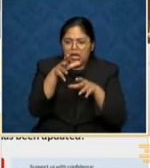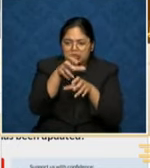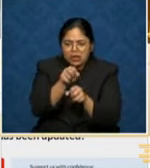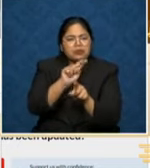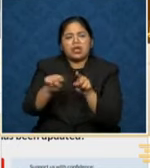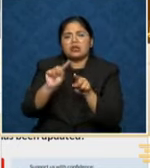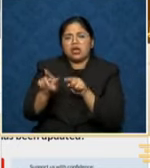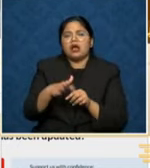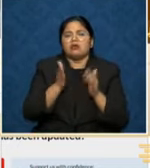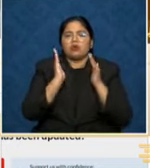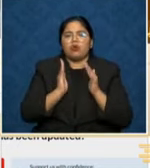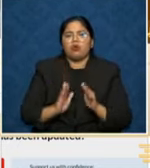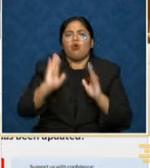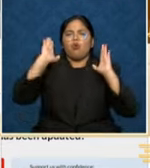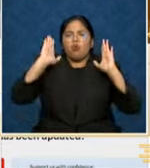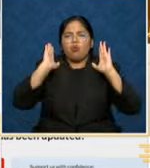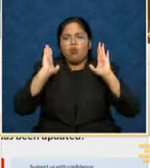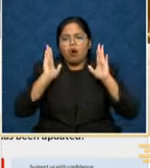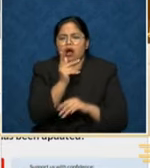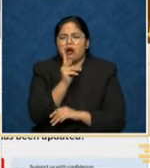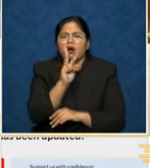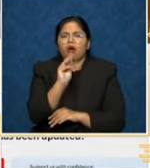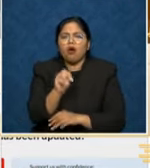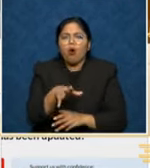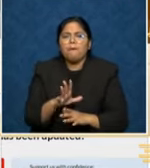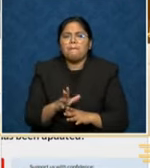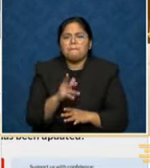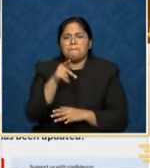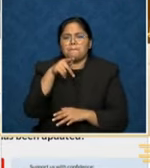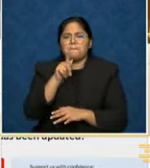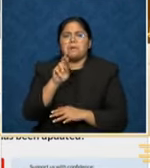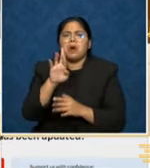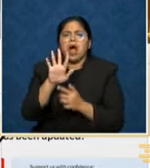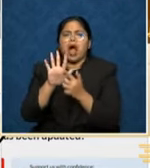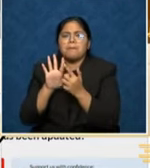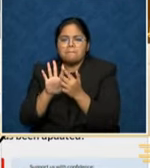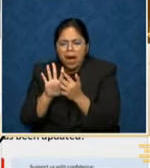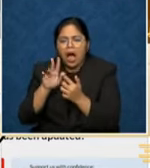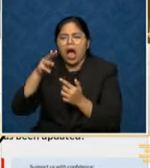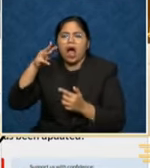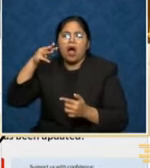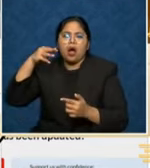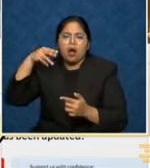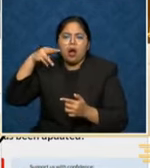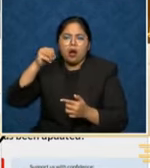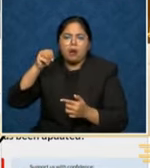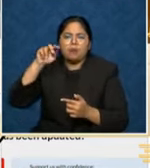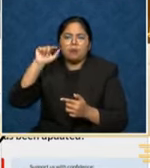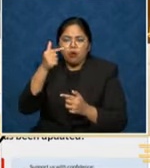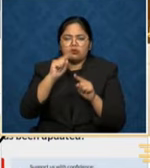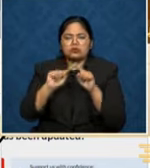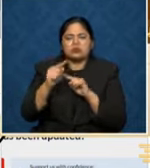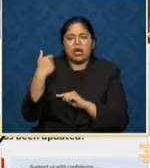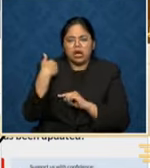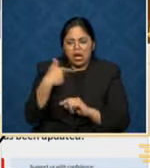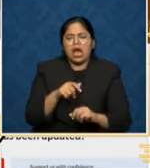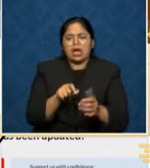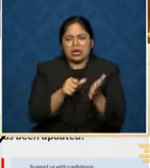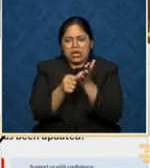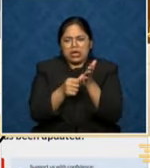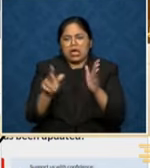นะครับผู้อภิปรายยังไม่รู้ว่ากรมประมงเขาทำอะไรไปบ้างแล้วเราได้ร่วมกันแก้กฎหมายรองทั้ง19ฉบับเราได้มีการตั้ง